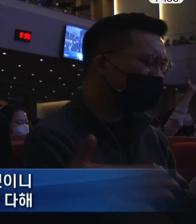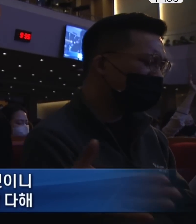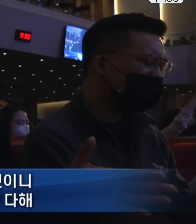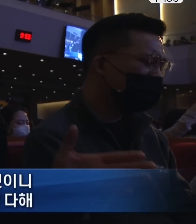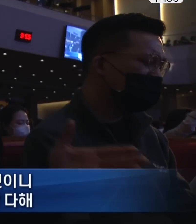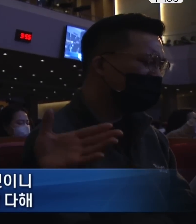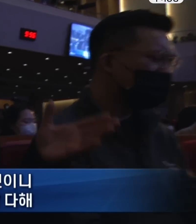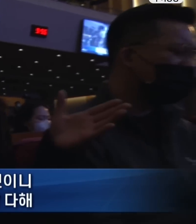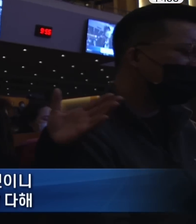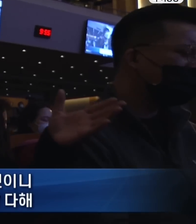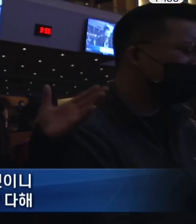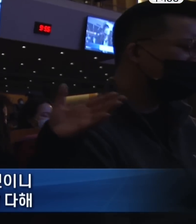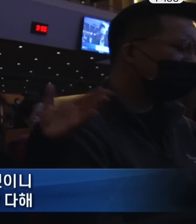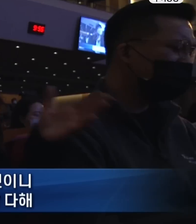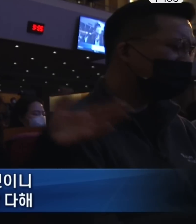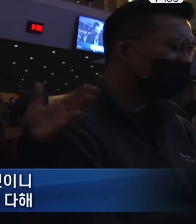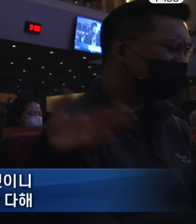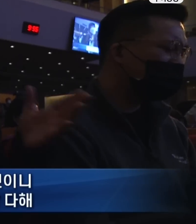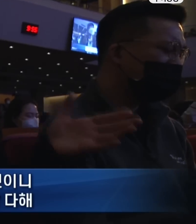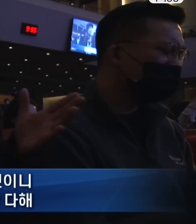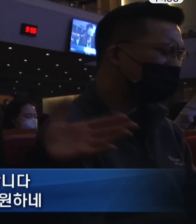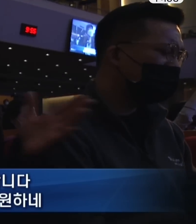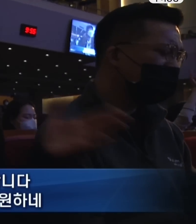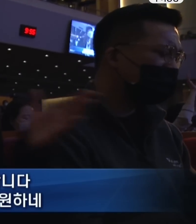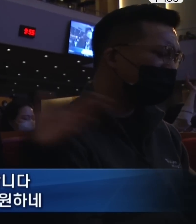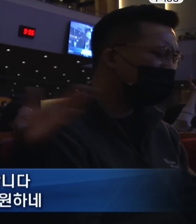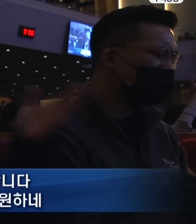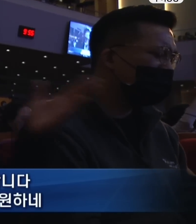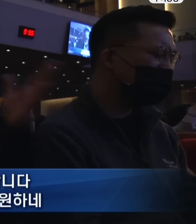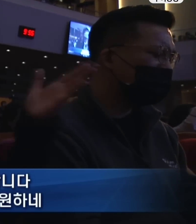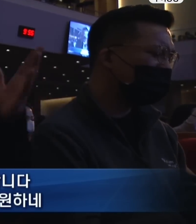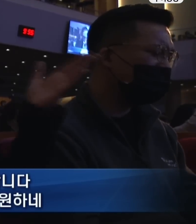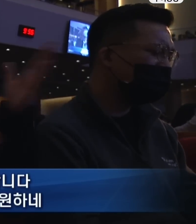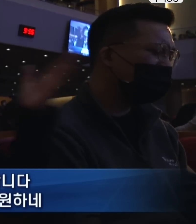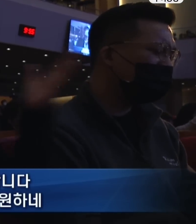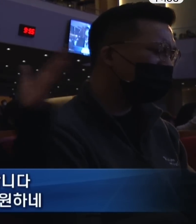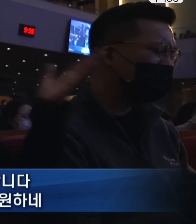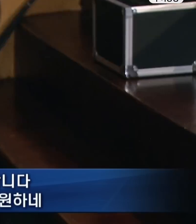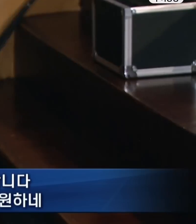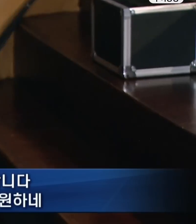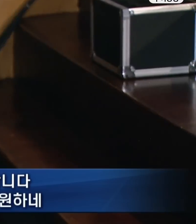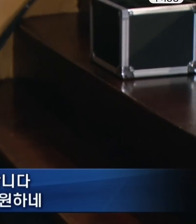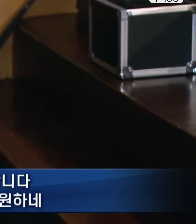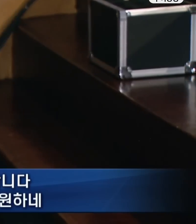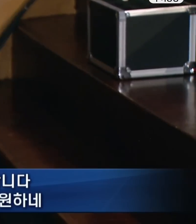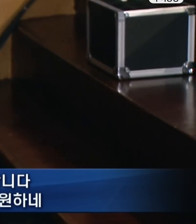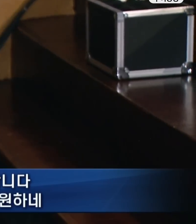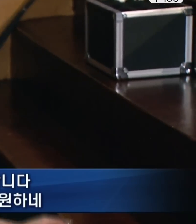우리의 모든 아픔과 상처와 거리들이 그 안에서 그 하나님